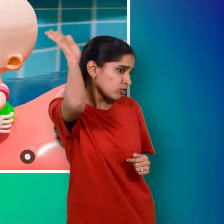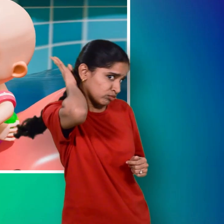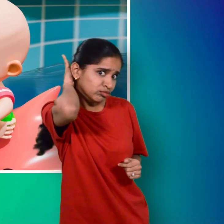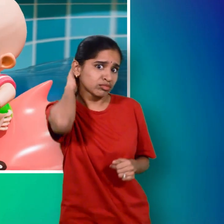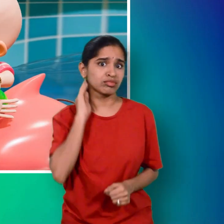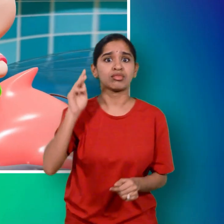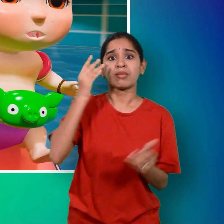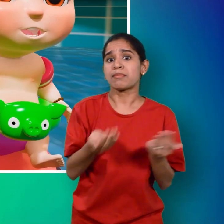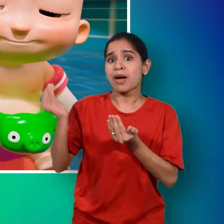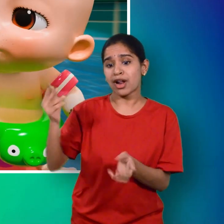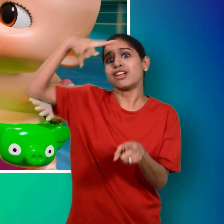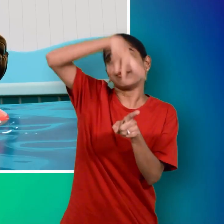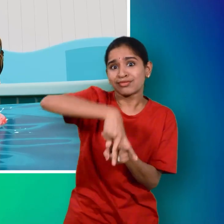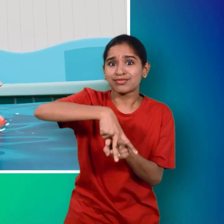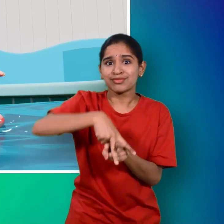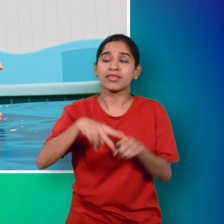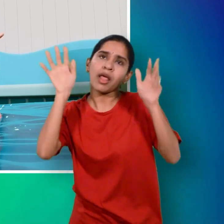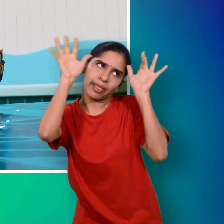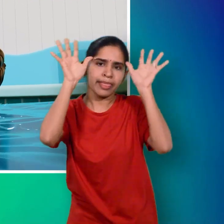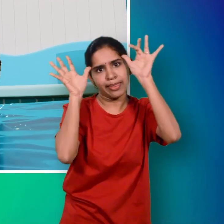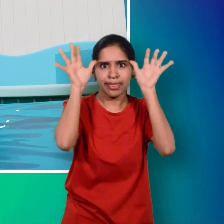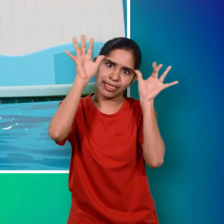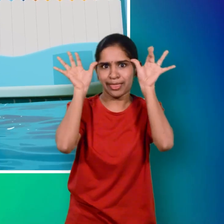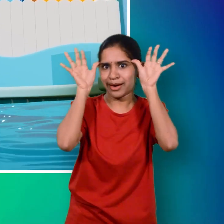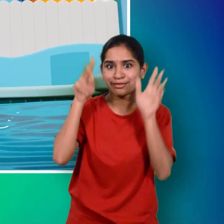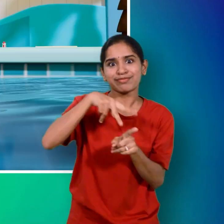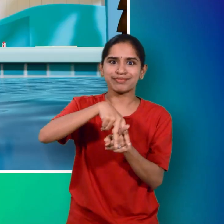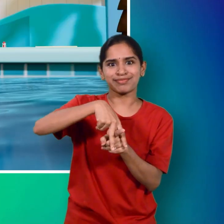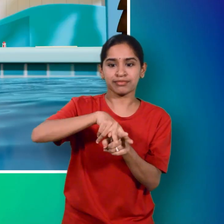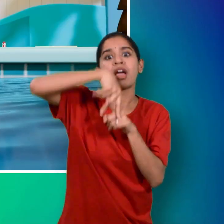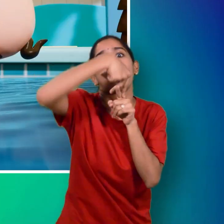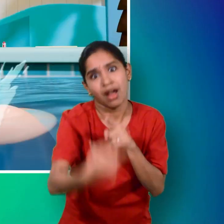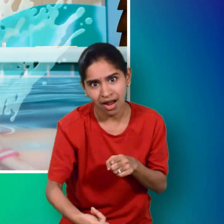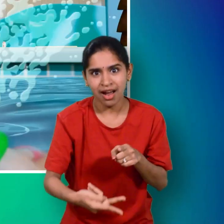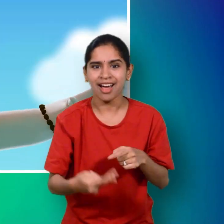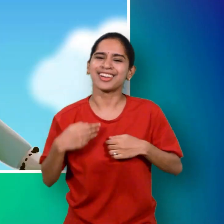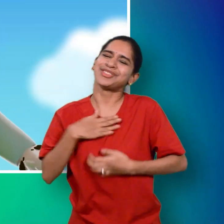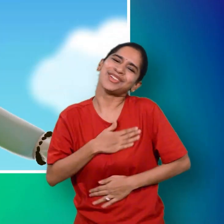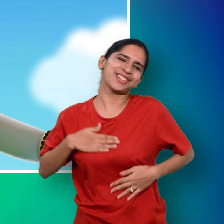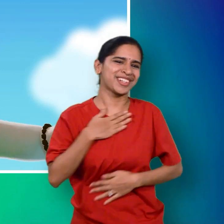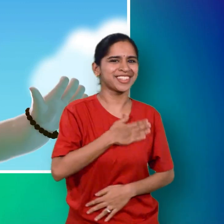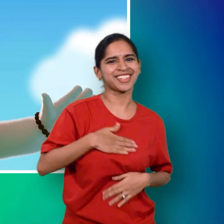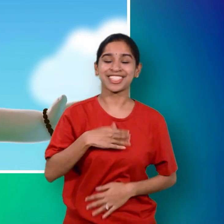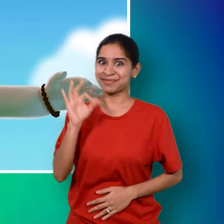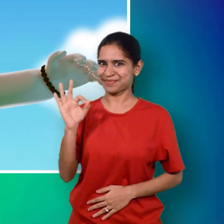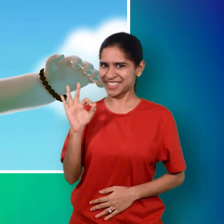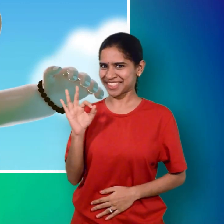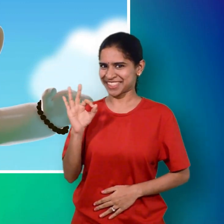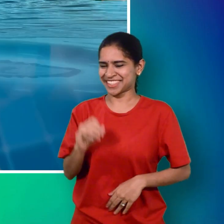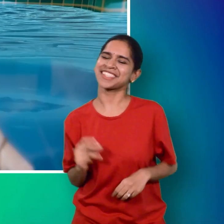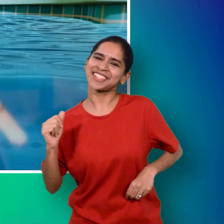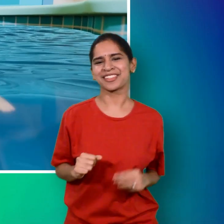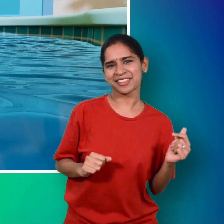बेबी बैठा शार्क के ऊपर, हमको खूब चिढ़ाता है। आगे जाके पानी में गिरता, बड़ा ही मजा आता है।